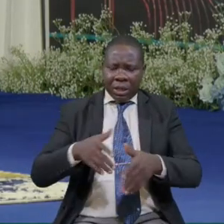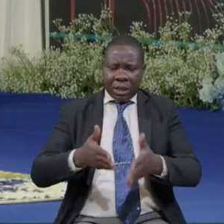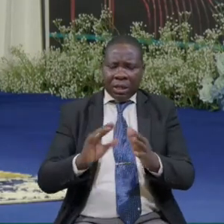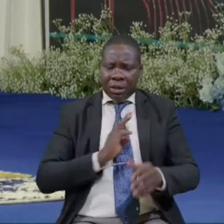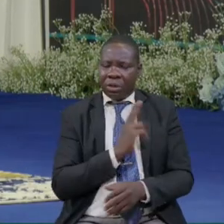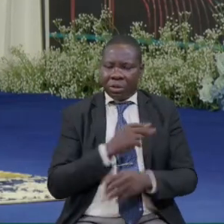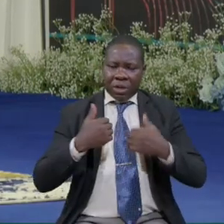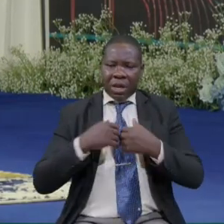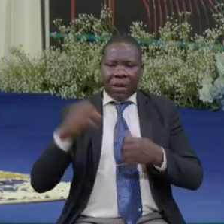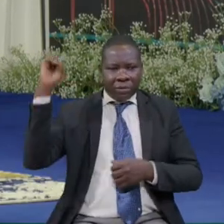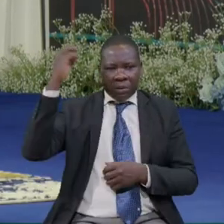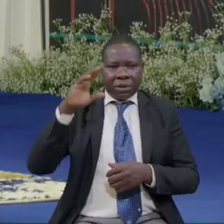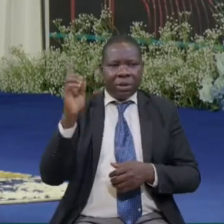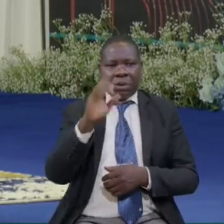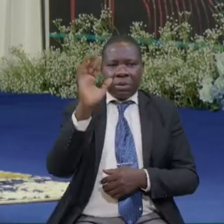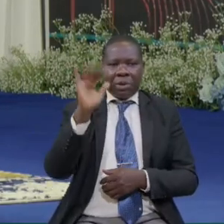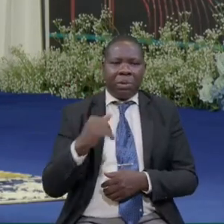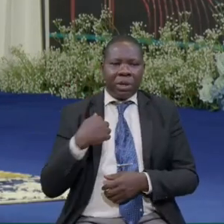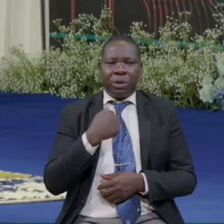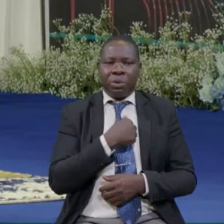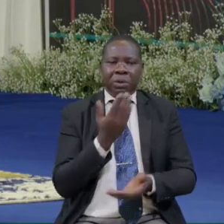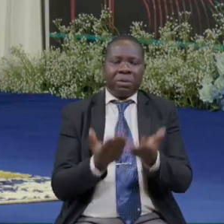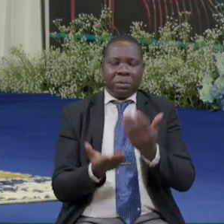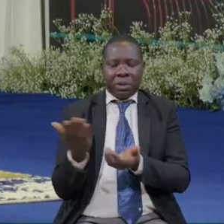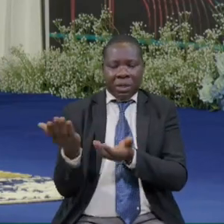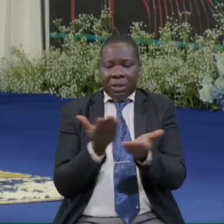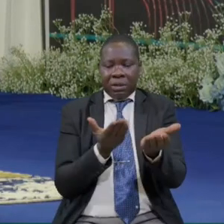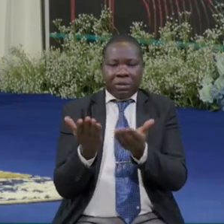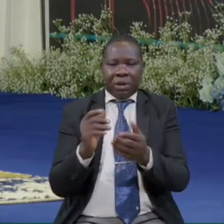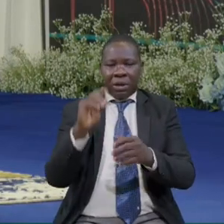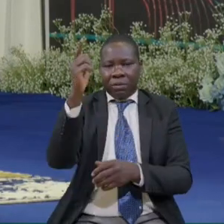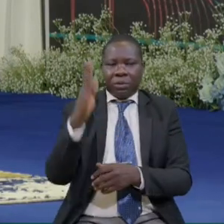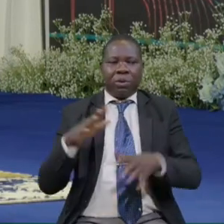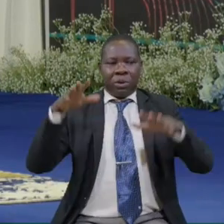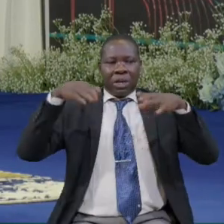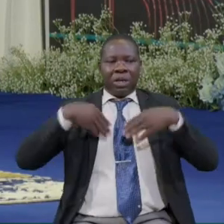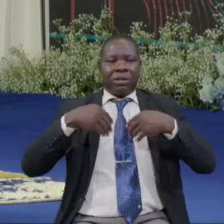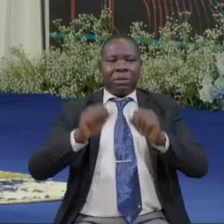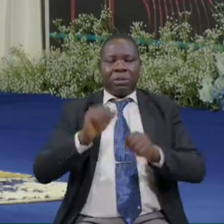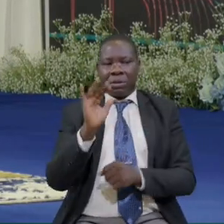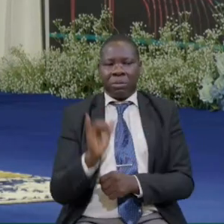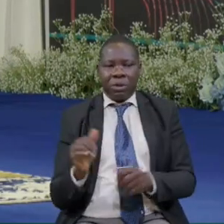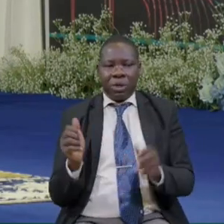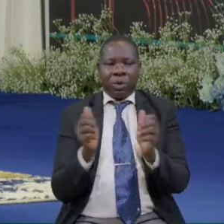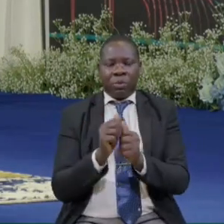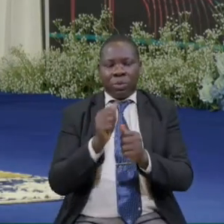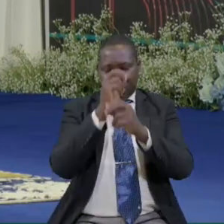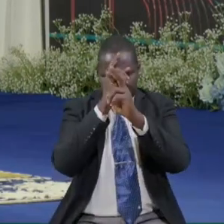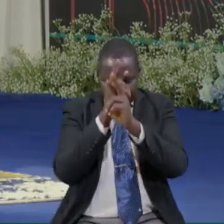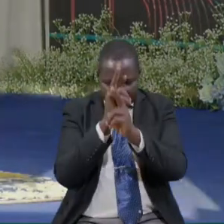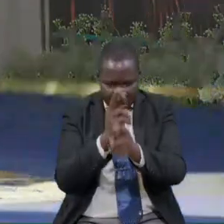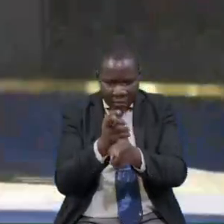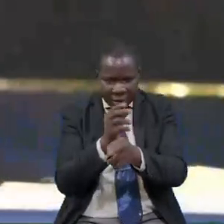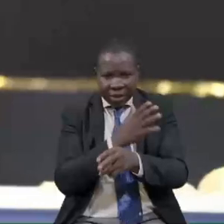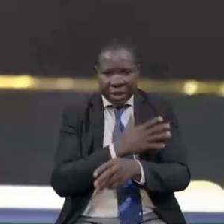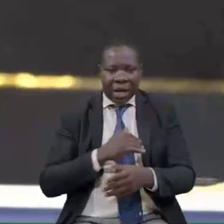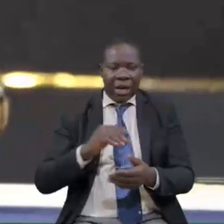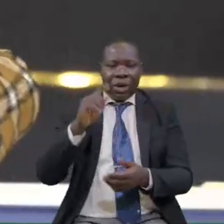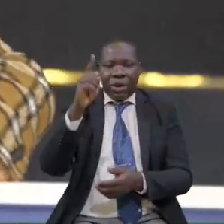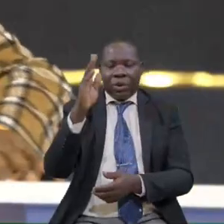montrons notre reconnaissance en rendant à Dieu un culte qui lui soit agréable, avec piété et avec